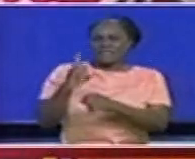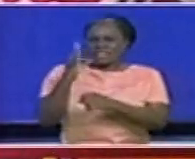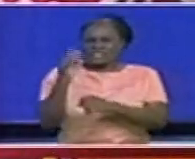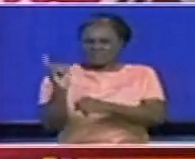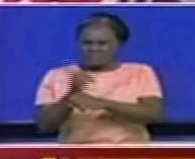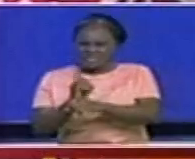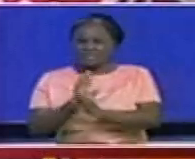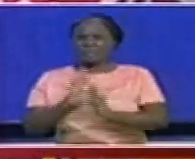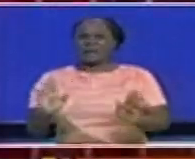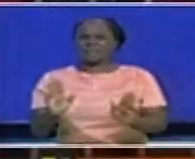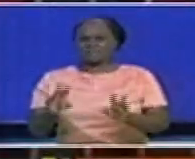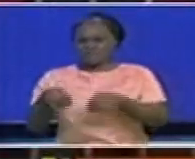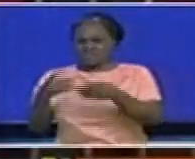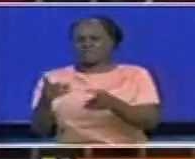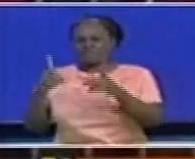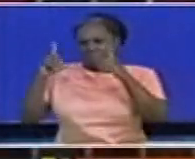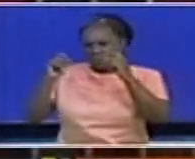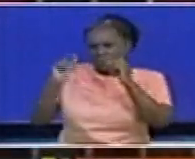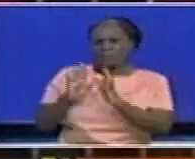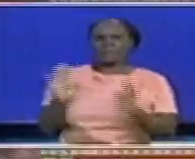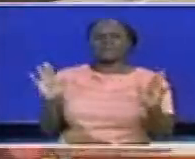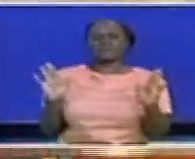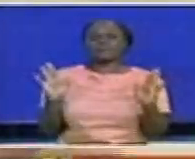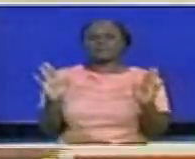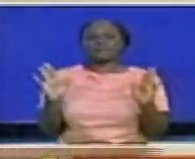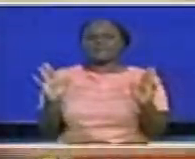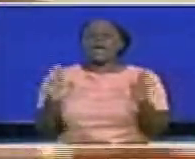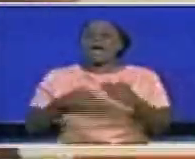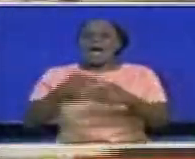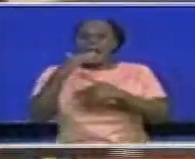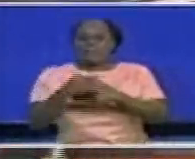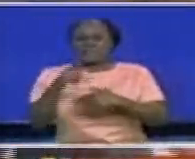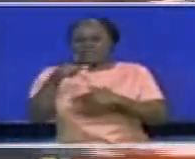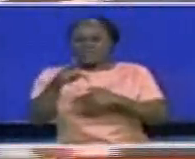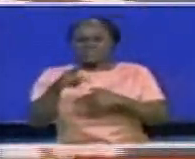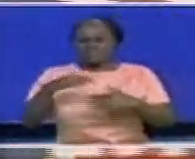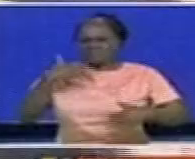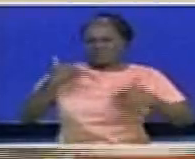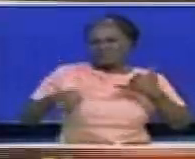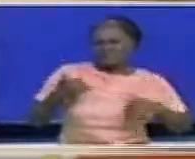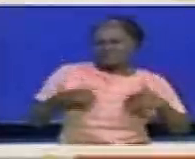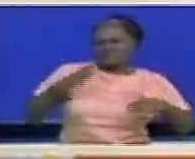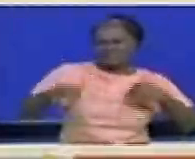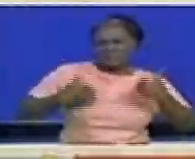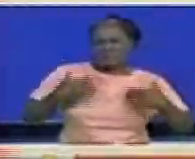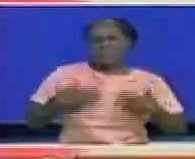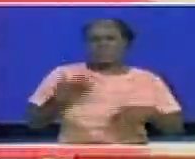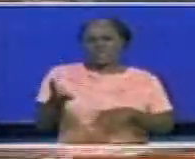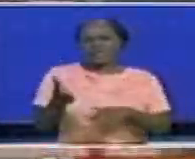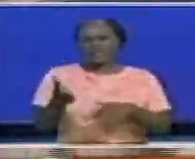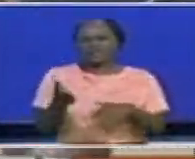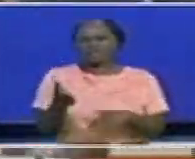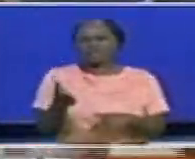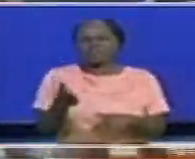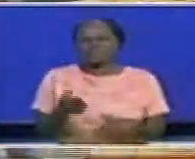pekee ndio ilikubalika kwa yeyote kupiga picha kando ya kombe hilo. Baada ya hapo, wasanii tofauti waliweza kuwatumbuiza wa Kenya waliojitokeza.